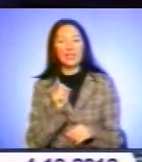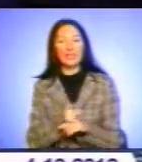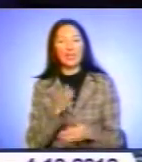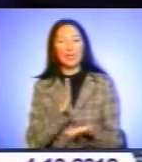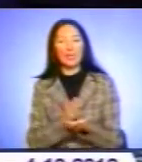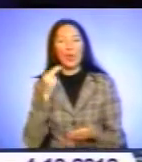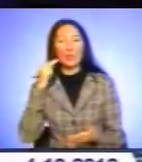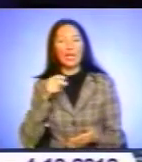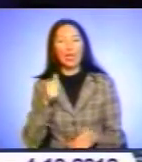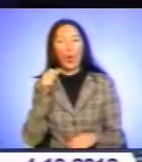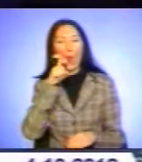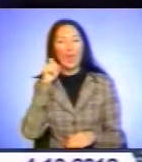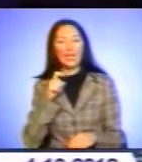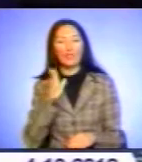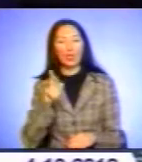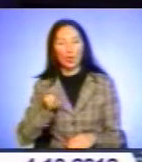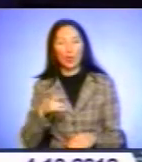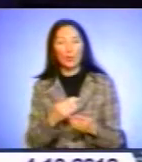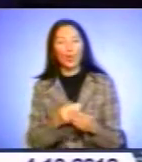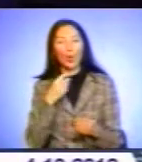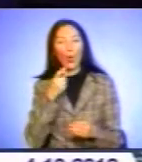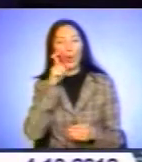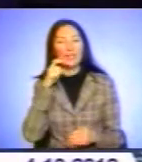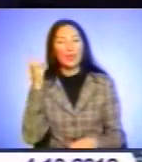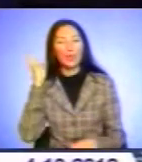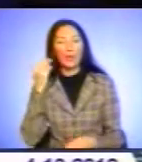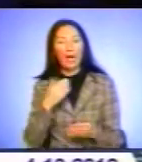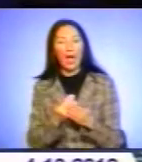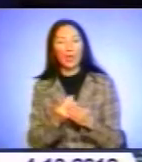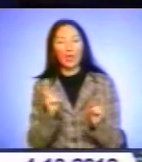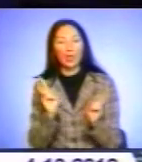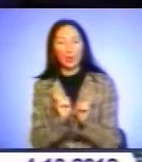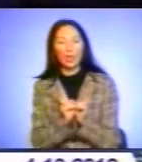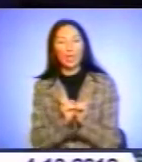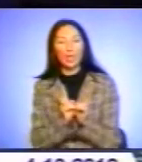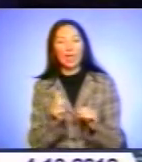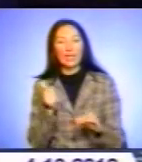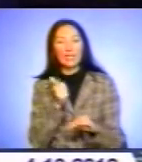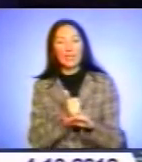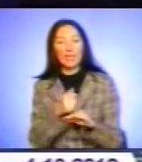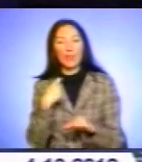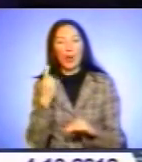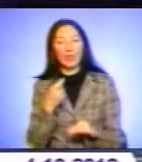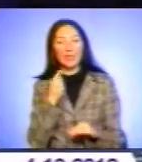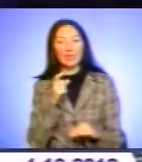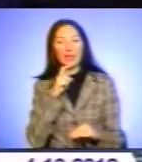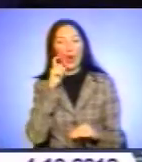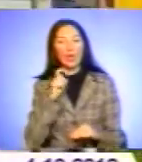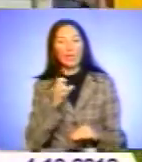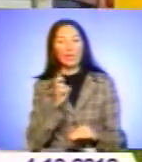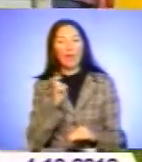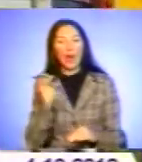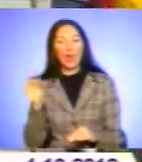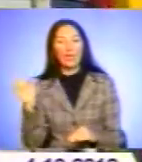Янукович перед українськими дипломатами під час офіційної зустрічі з очільниками українських амбасад за кордоном.